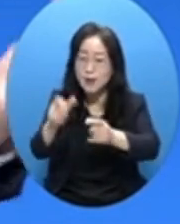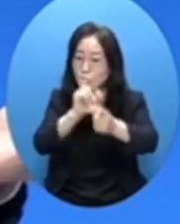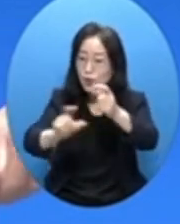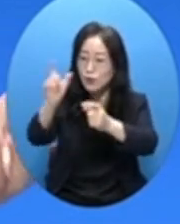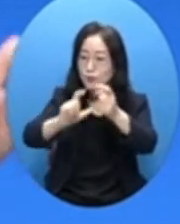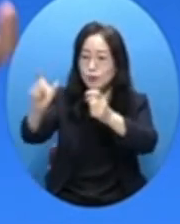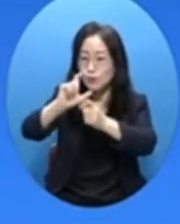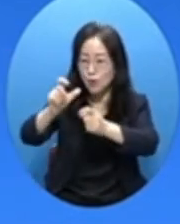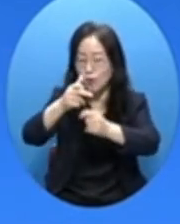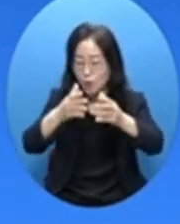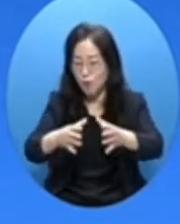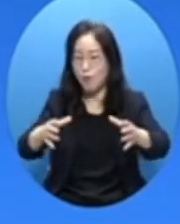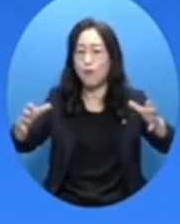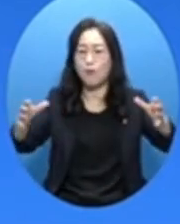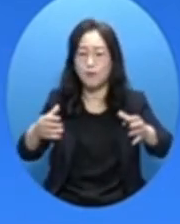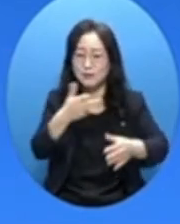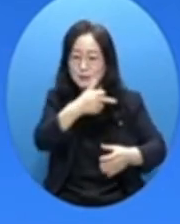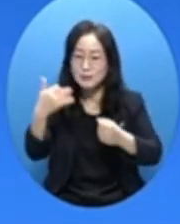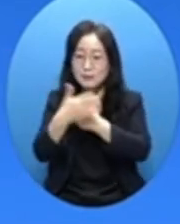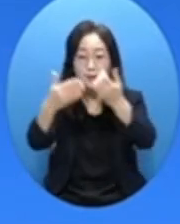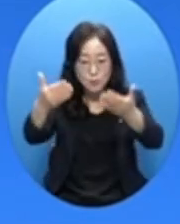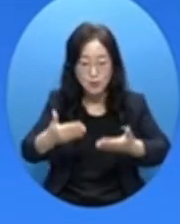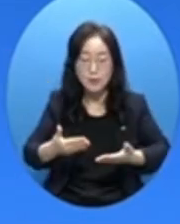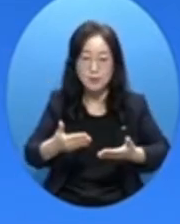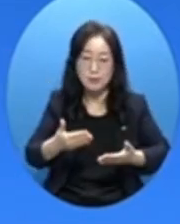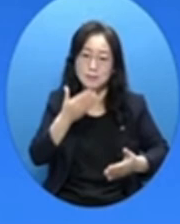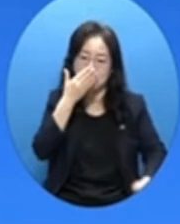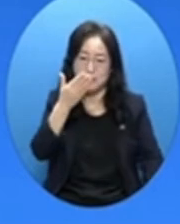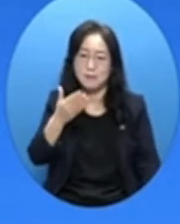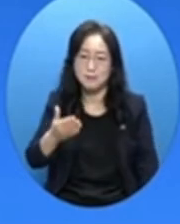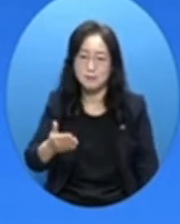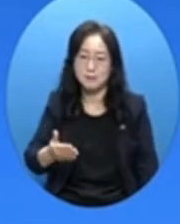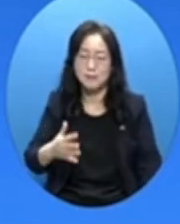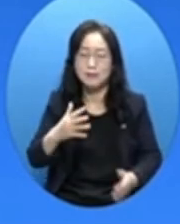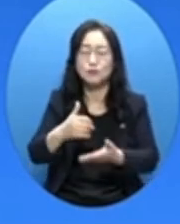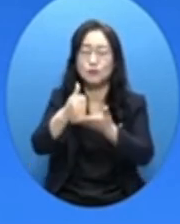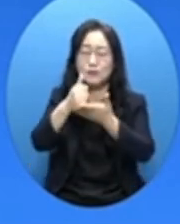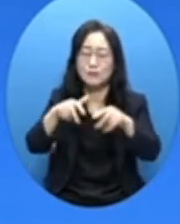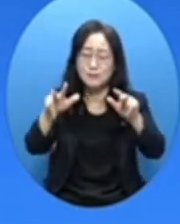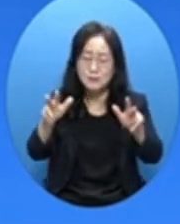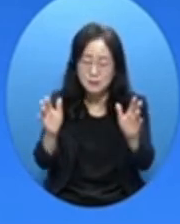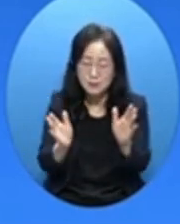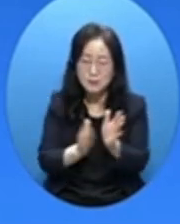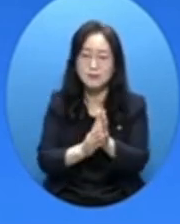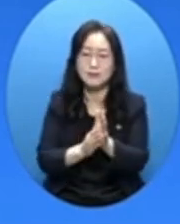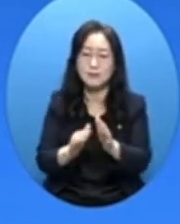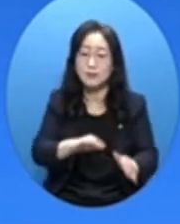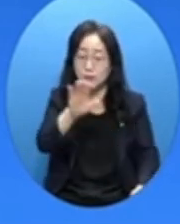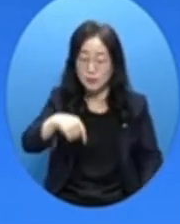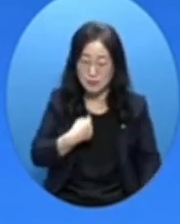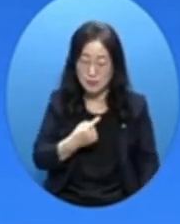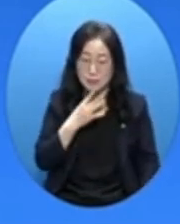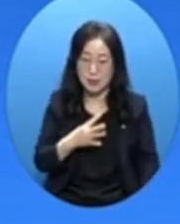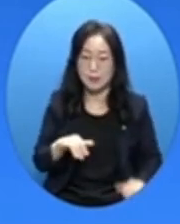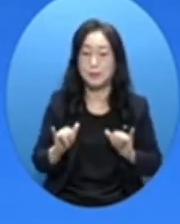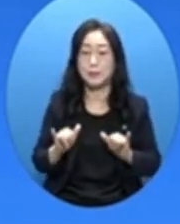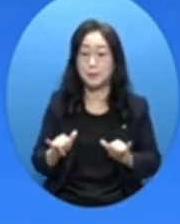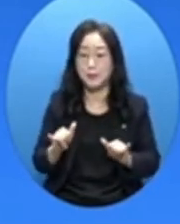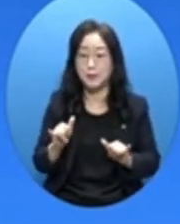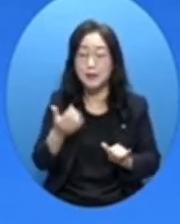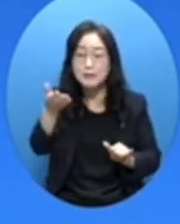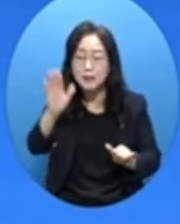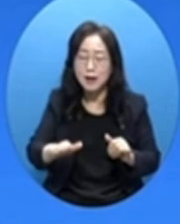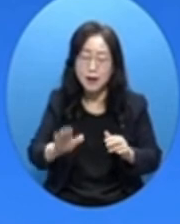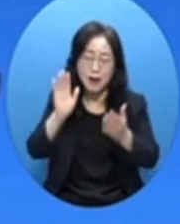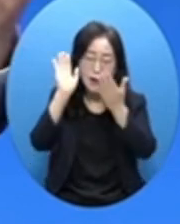더 커지는 것이고 더 큰 은혜가 임하게 되는 것입니다. 주님, 지금까지 우리가 우리 자신만 위해 살아왔지만 남은